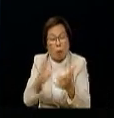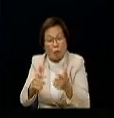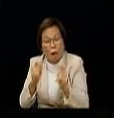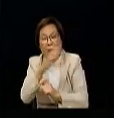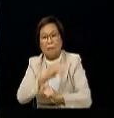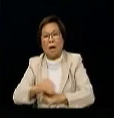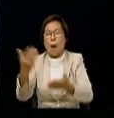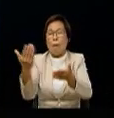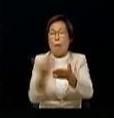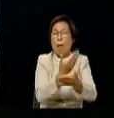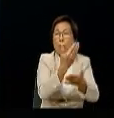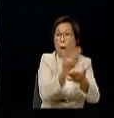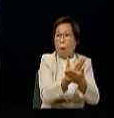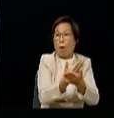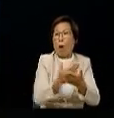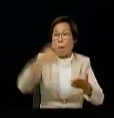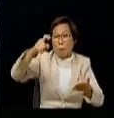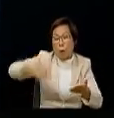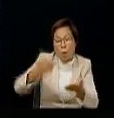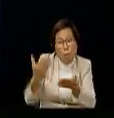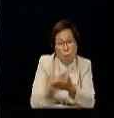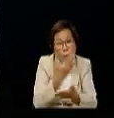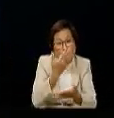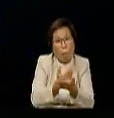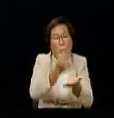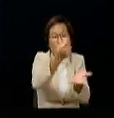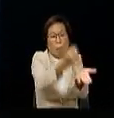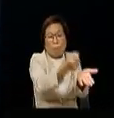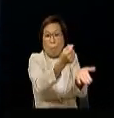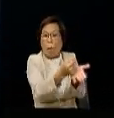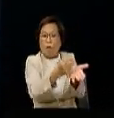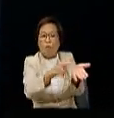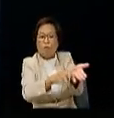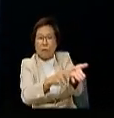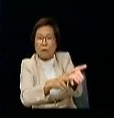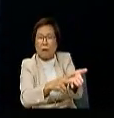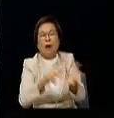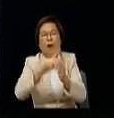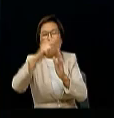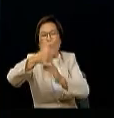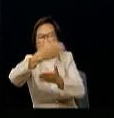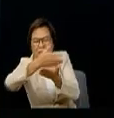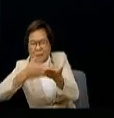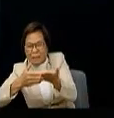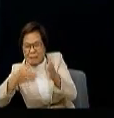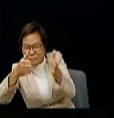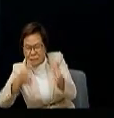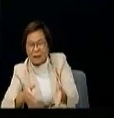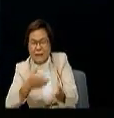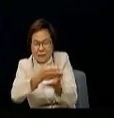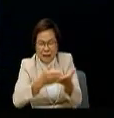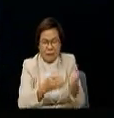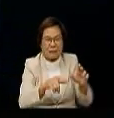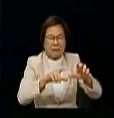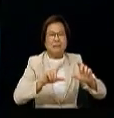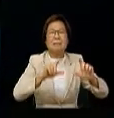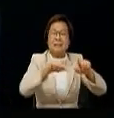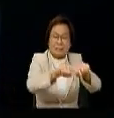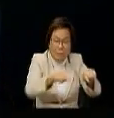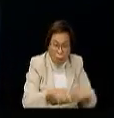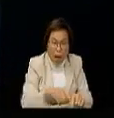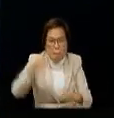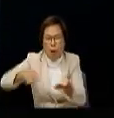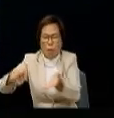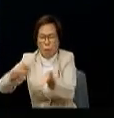dapat memperbaharui kalau di perlu memperbaharui password kemudian di tengah-tengah tempat dia flu bisa untuk